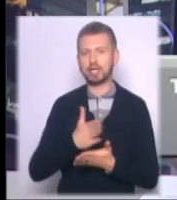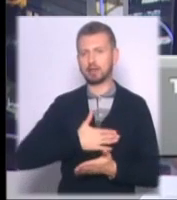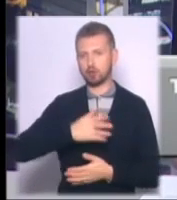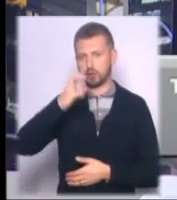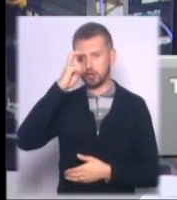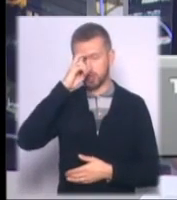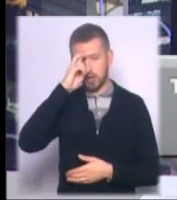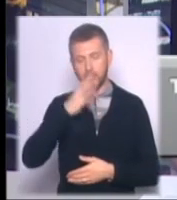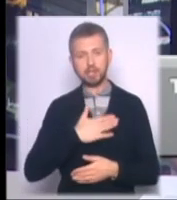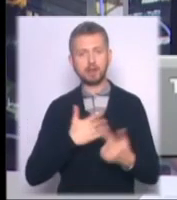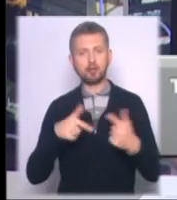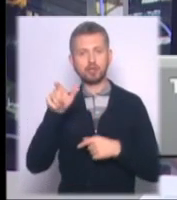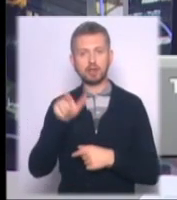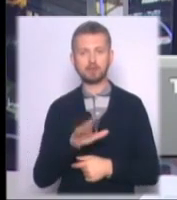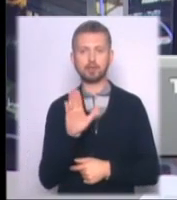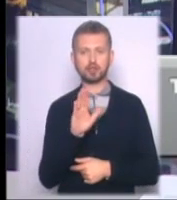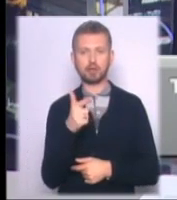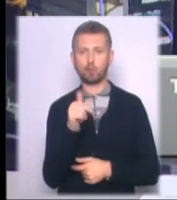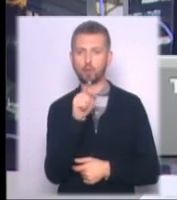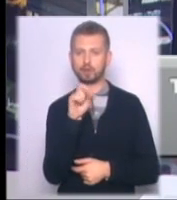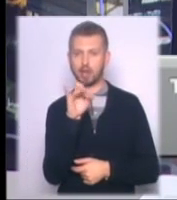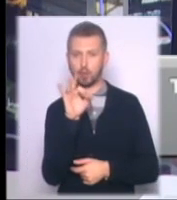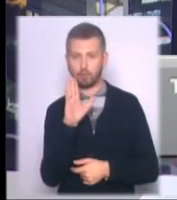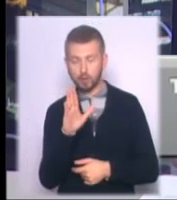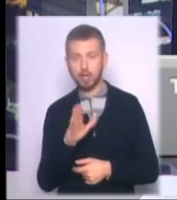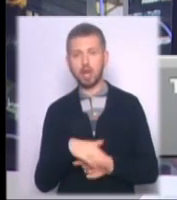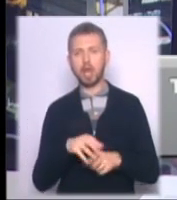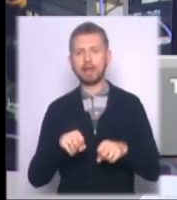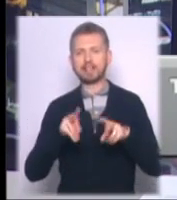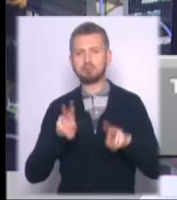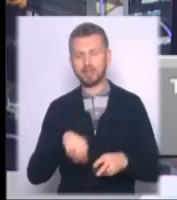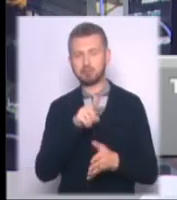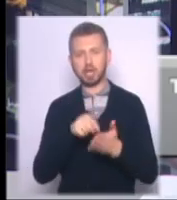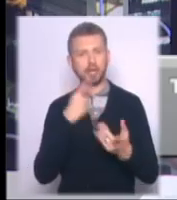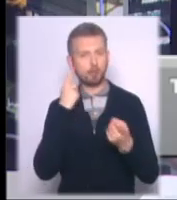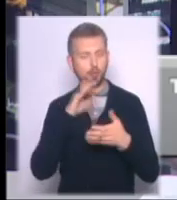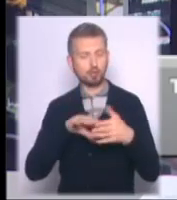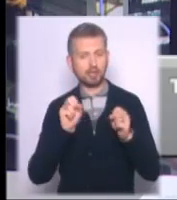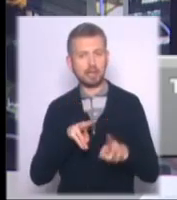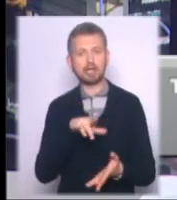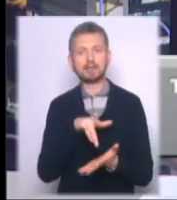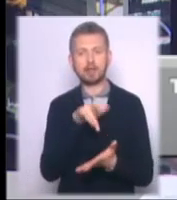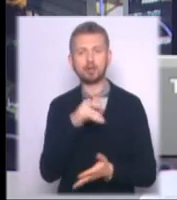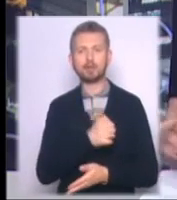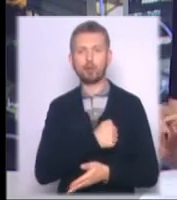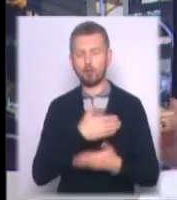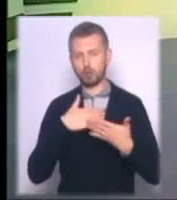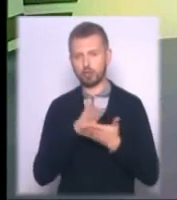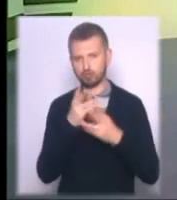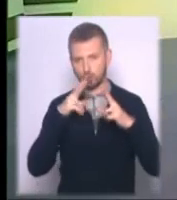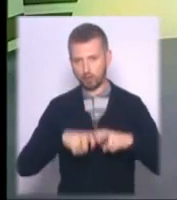держави. Їй студія В'ячеслав Гусаров, експерт з питань інформаційної безпеки Центру військово-політичної досліджень.